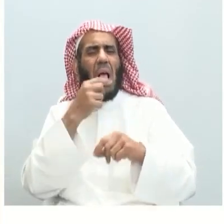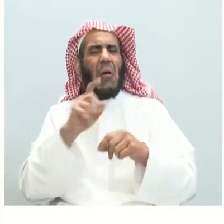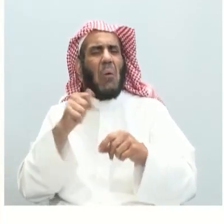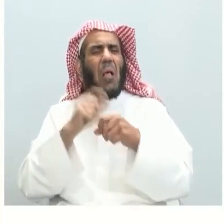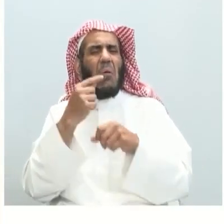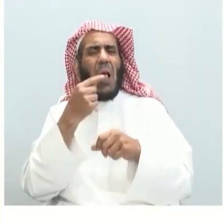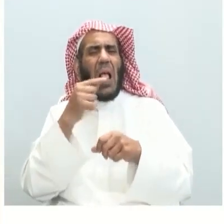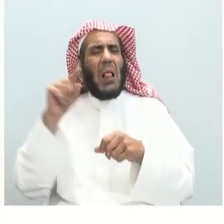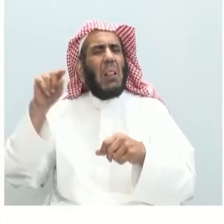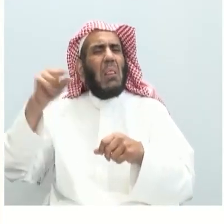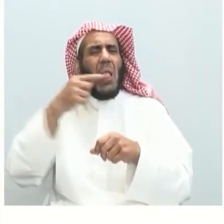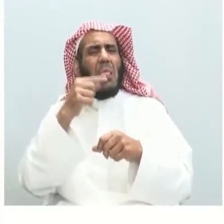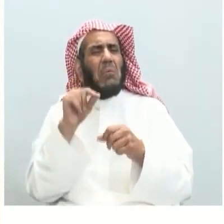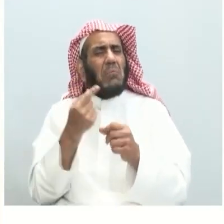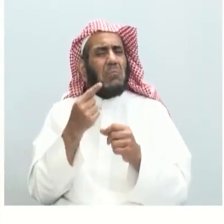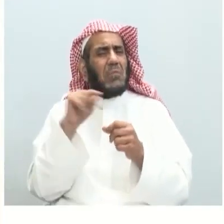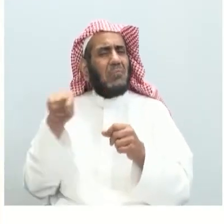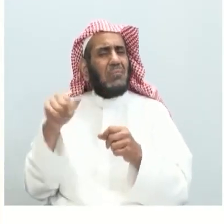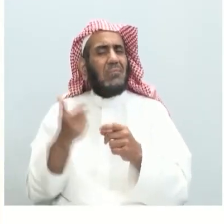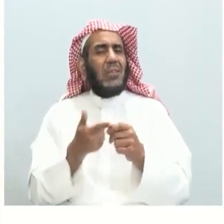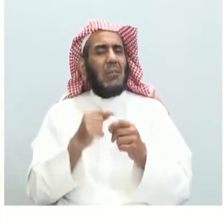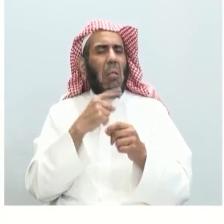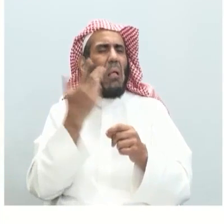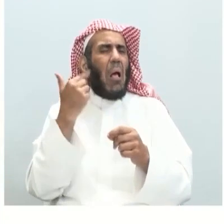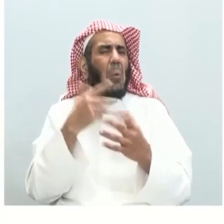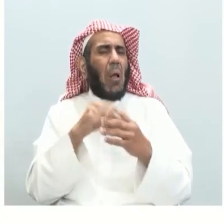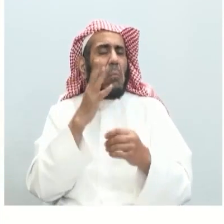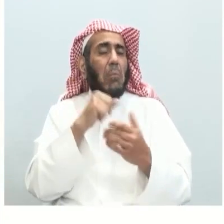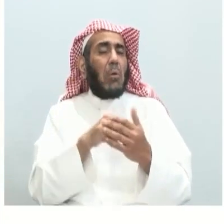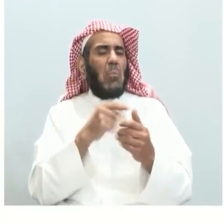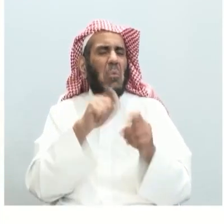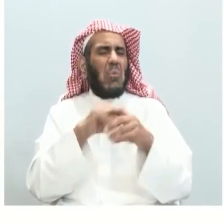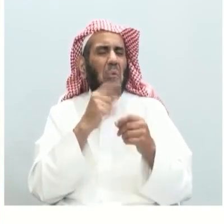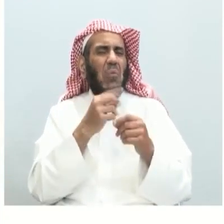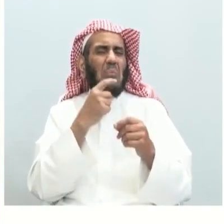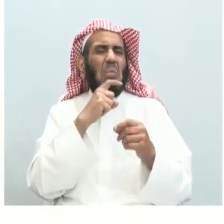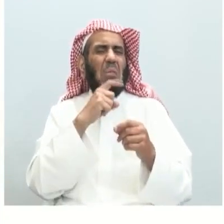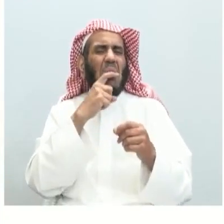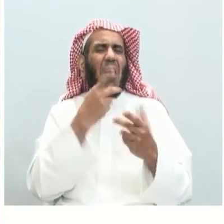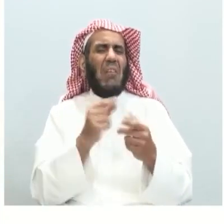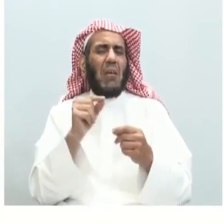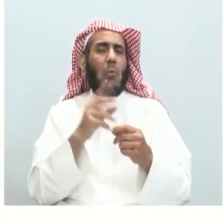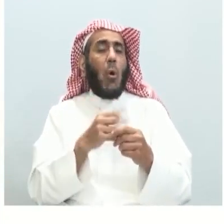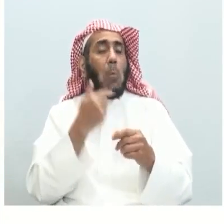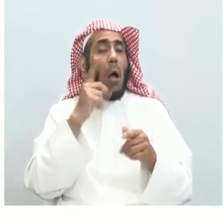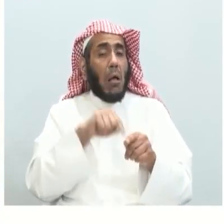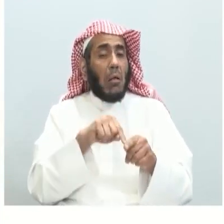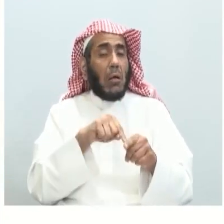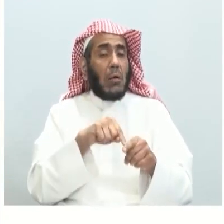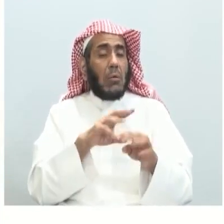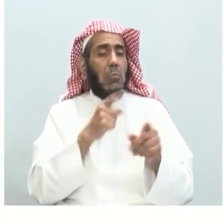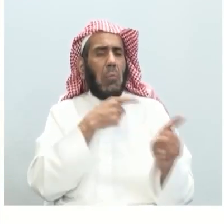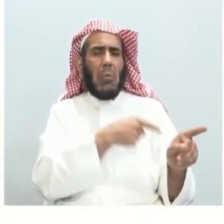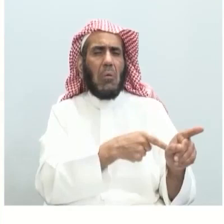تعالى من نطفه من مني يمنى وانه خلق من نطفه مهينه ضعيفه ومع ذلك كل